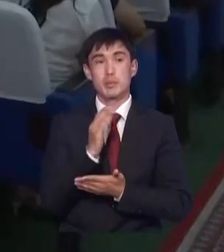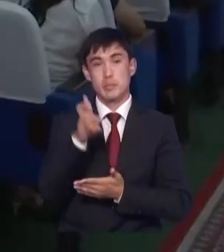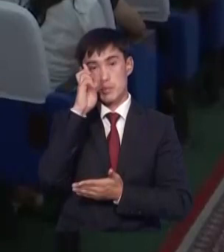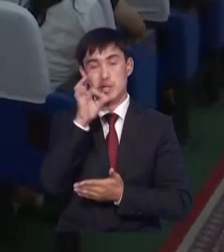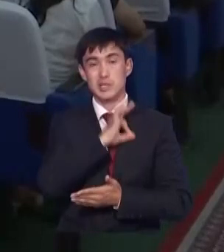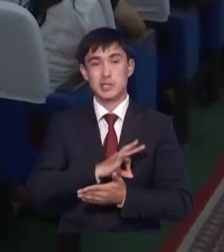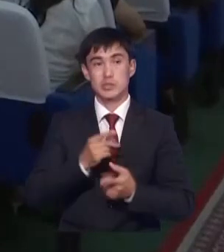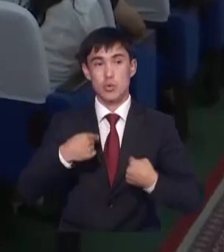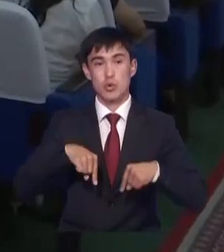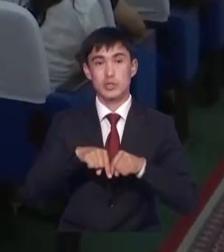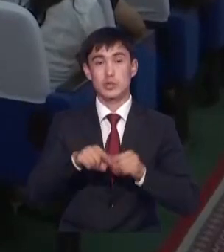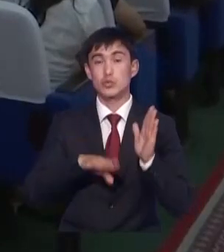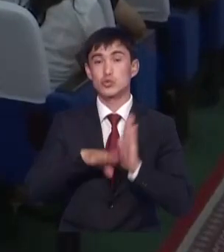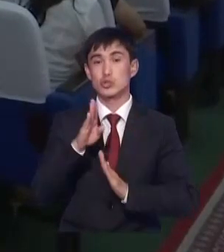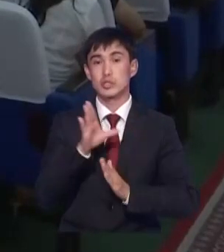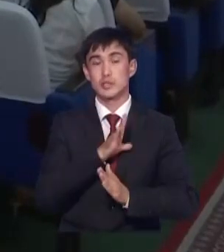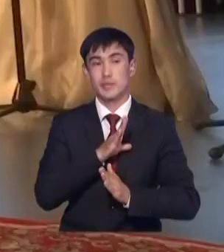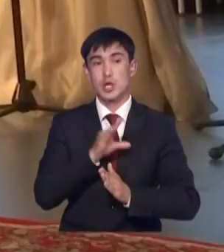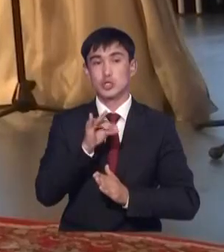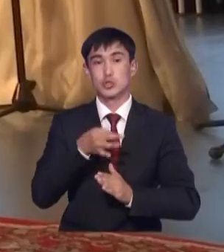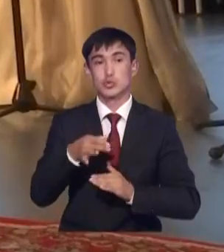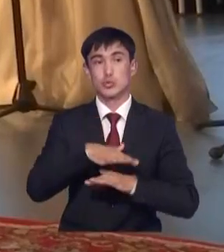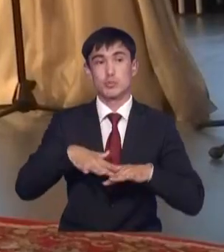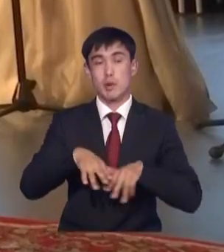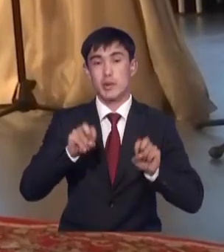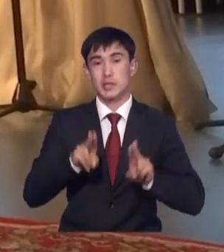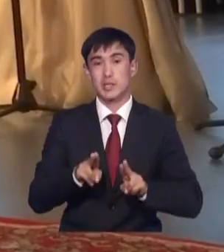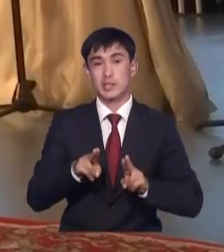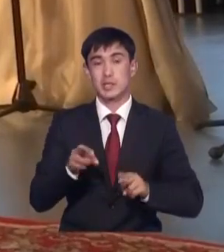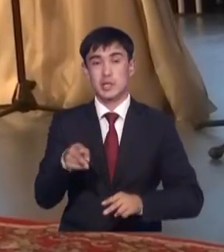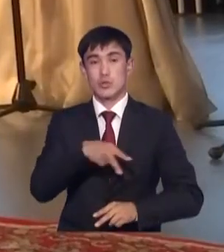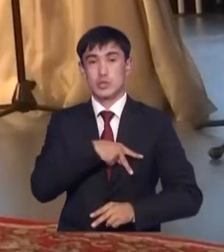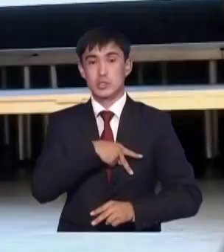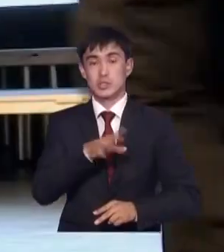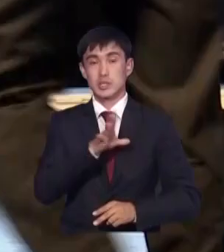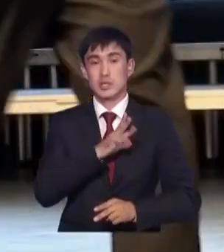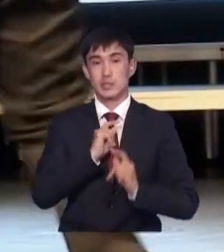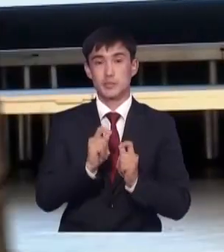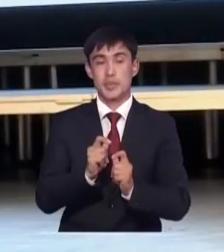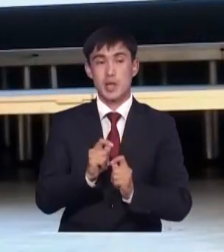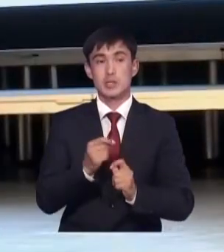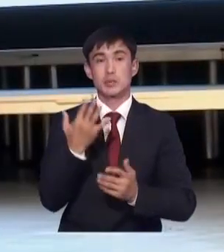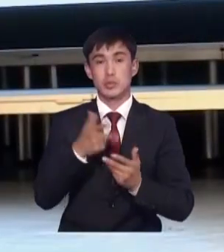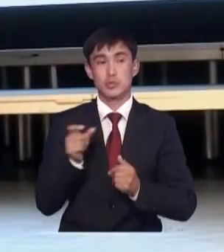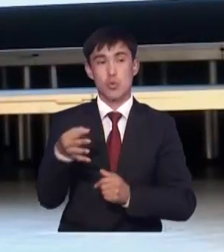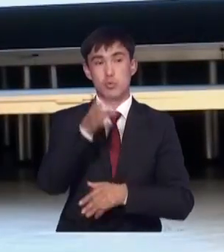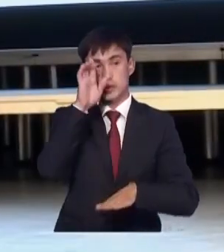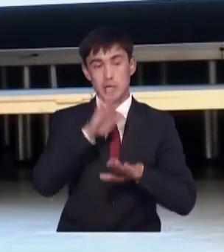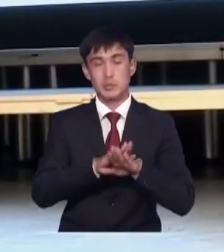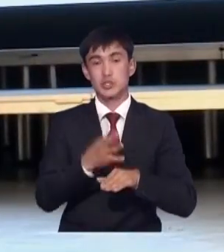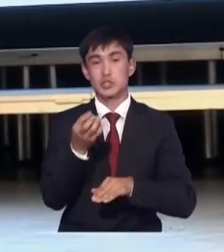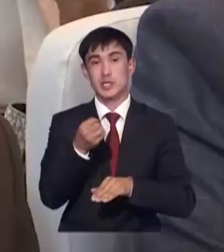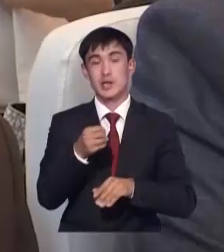Мемлекеттік кірістер органдарының үздігі деген. Жетісулық бірнеше маманның кеудесіне сол төсбелгі тағылды. Тағы бірнешеуіне облыс әкімінің